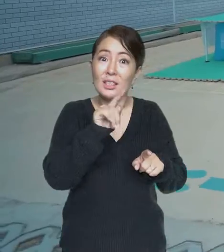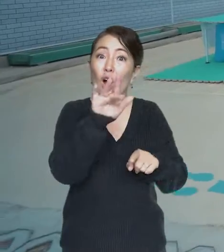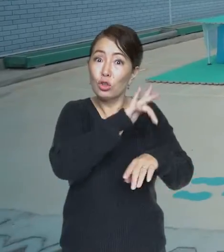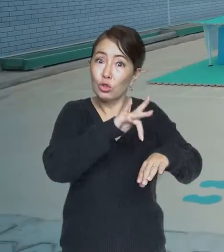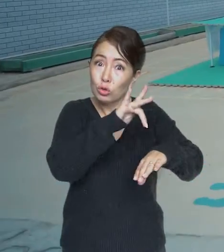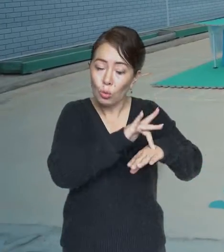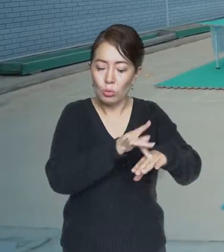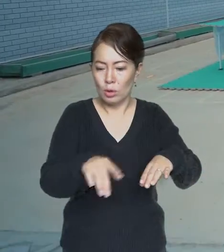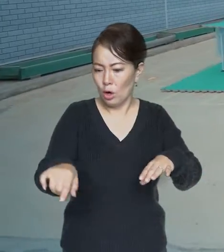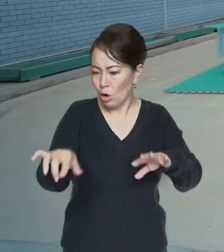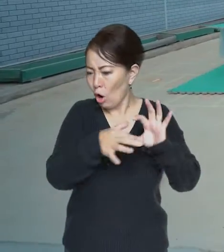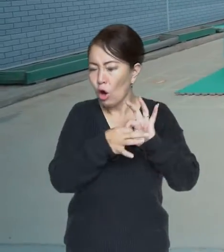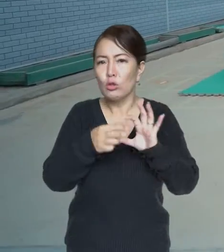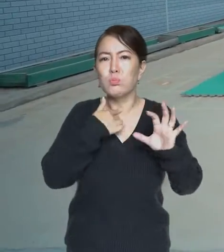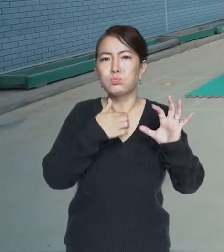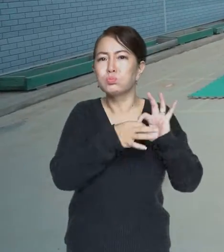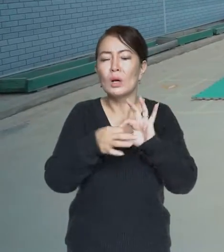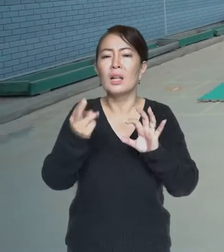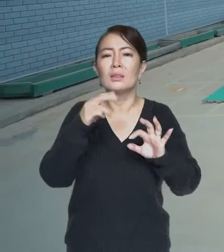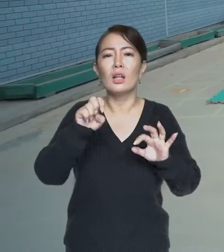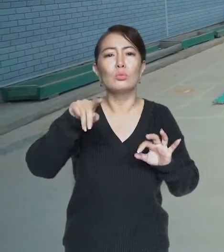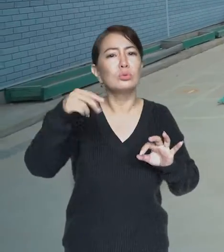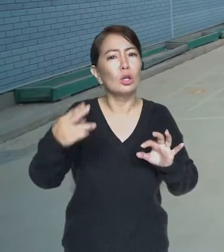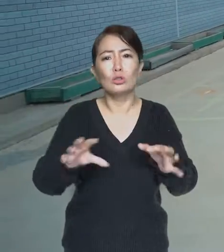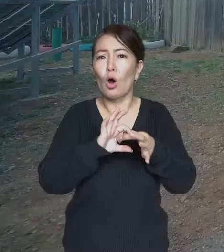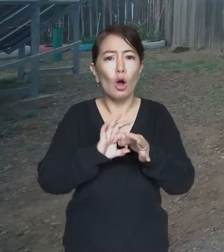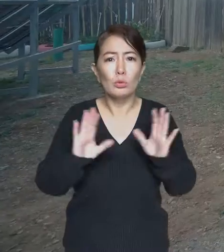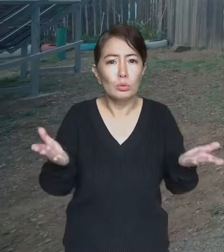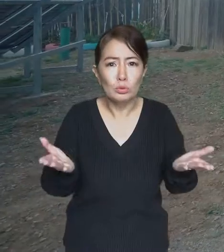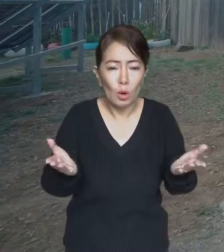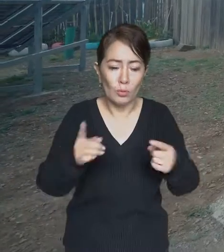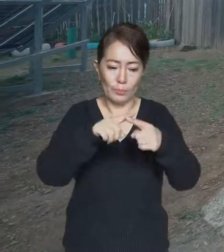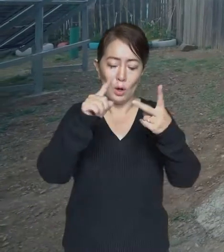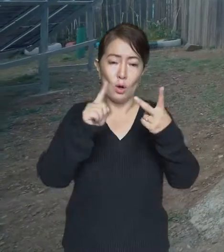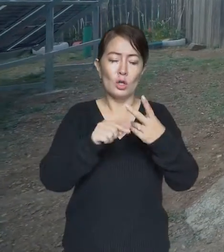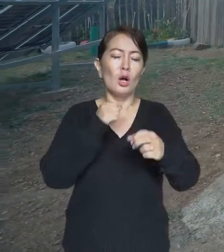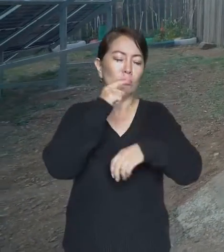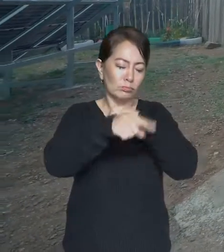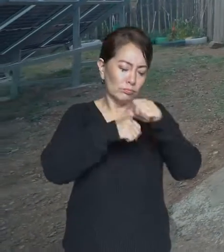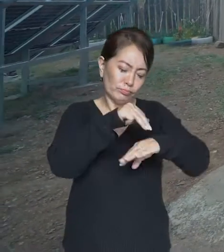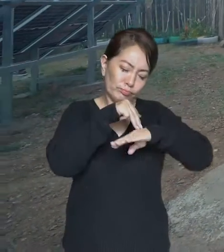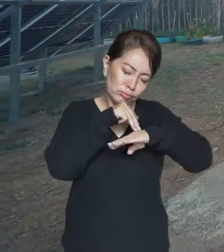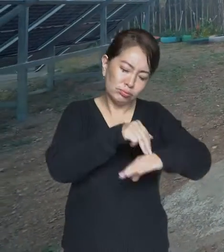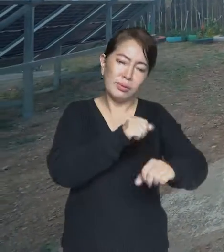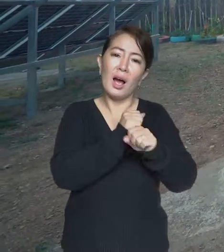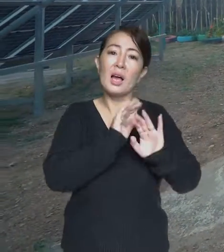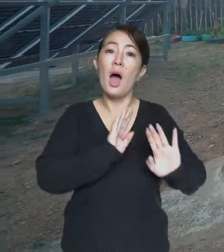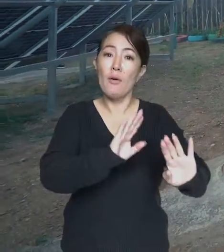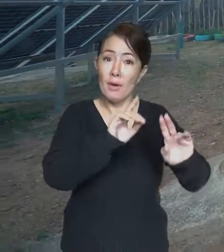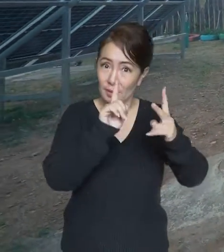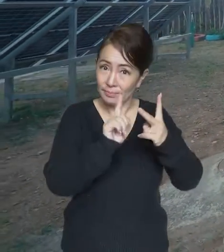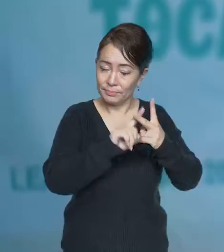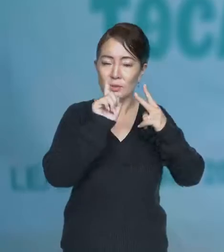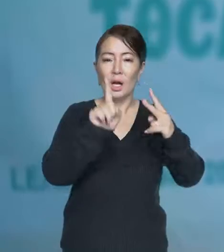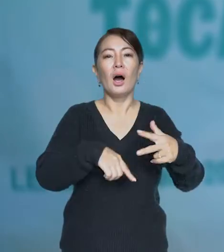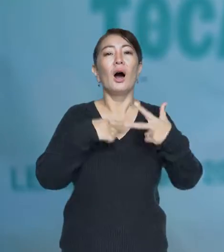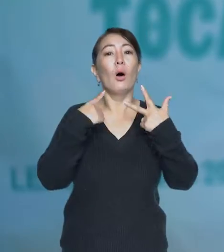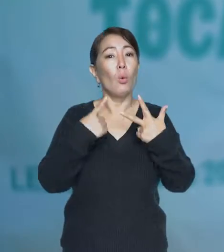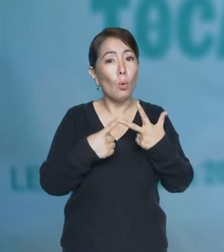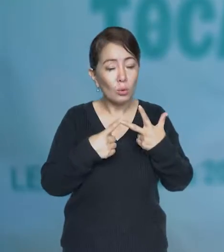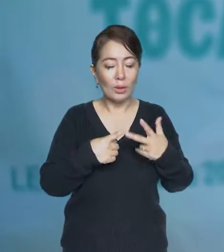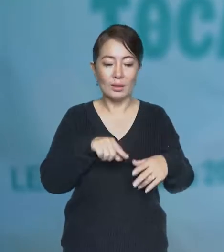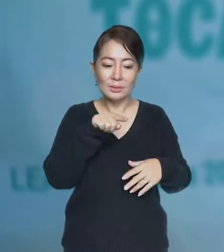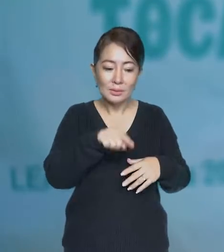дэд бүтцэд холбогдоогүй. Мөн түнчлэн олон жил доктортой үйл ажиллагаагаа явуулж байгаа. Гуравдугаарт нь